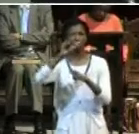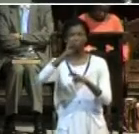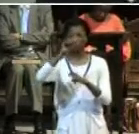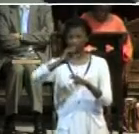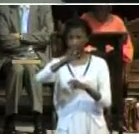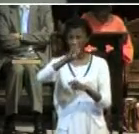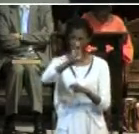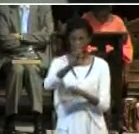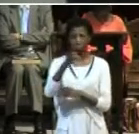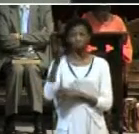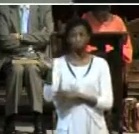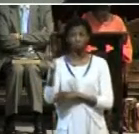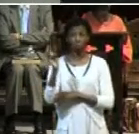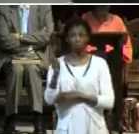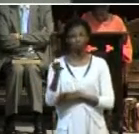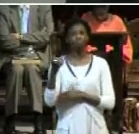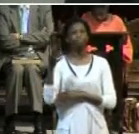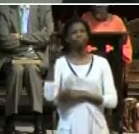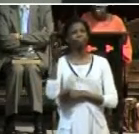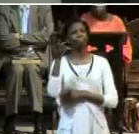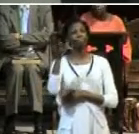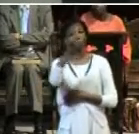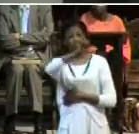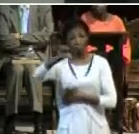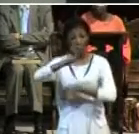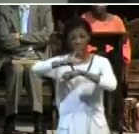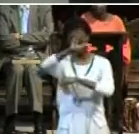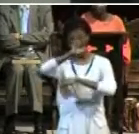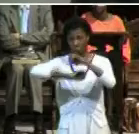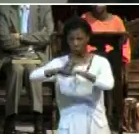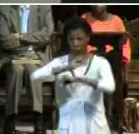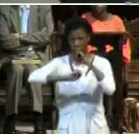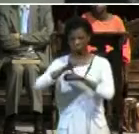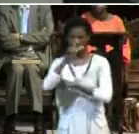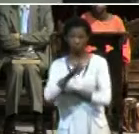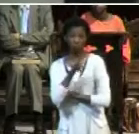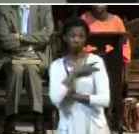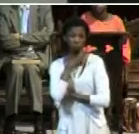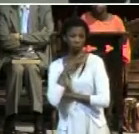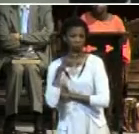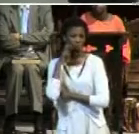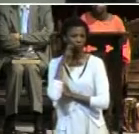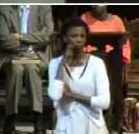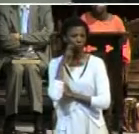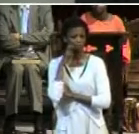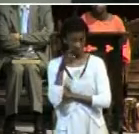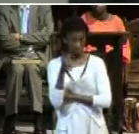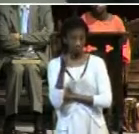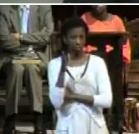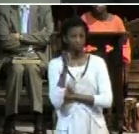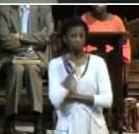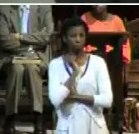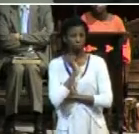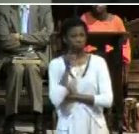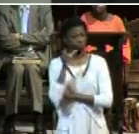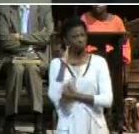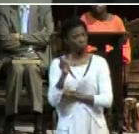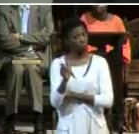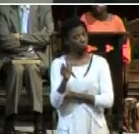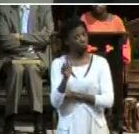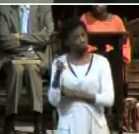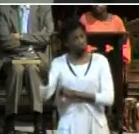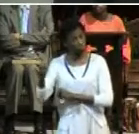va à un banquet offert par un pharisien. Vous savez, ces docteurs de la loi, ces gens qui obéissaient à la loi, des gens très bien,